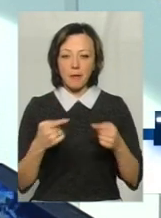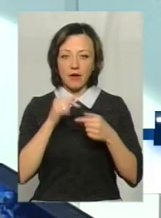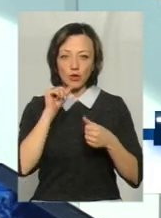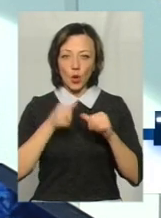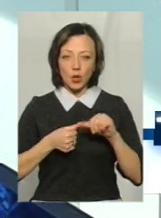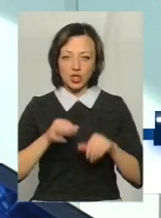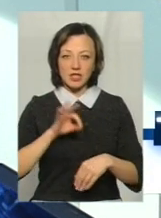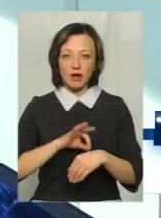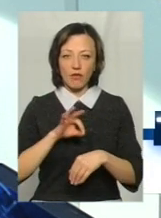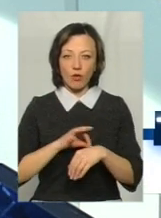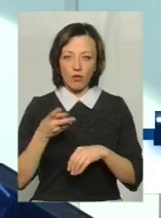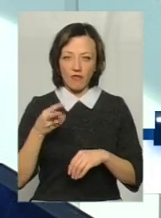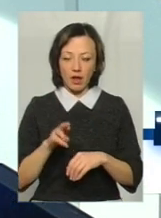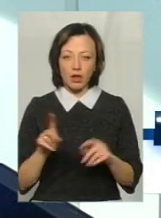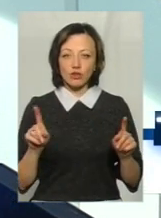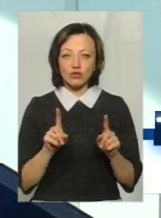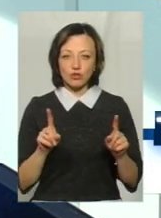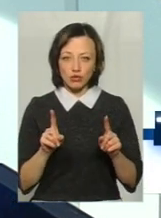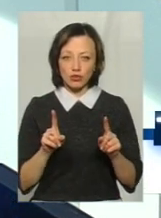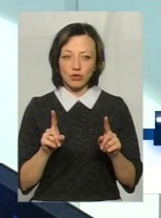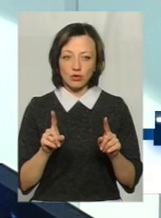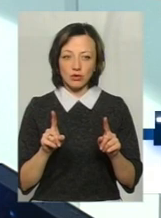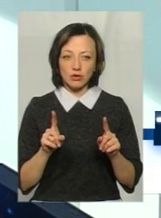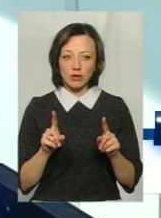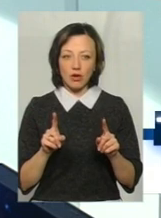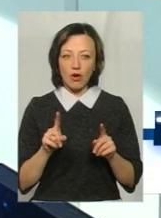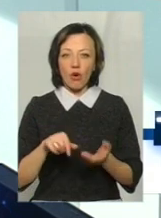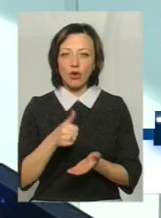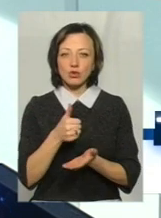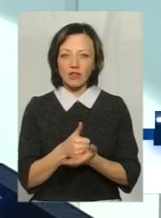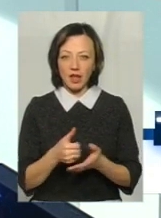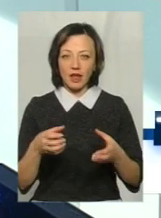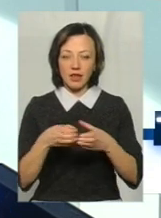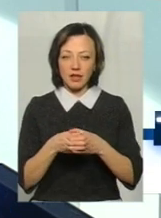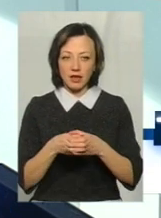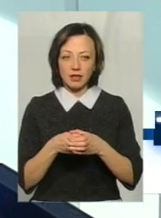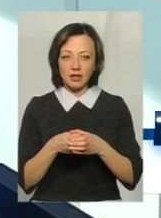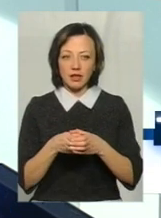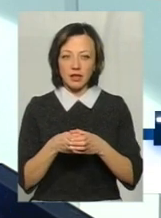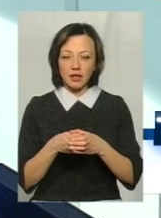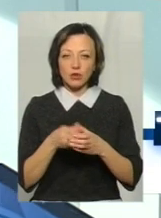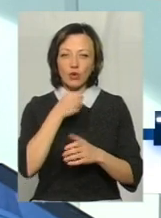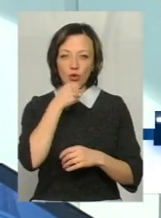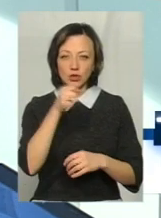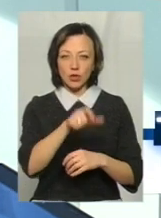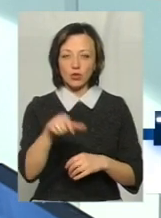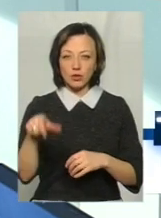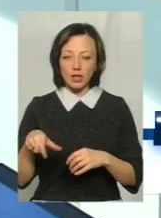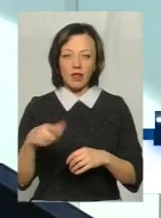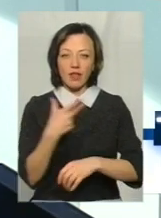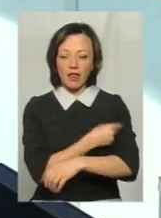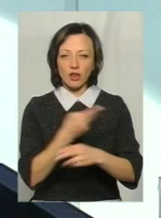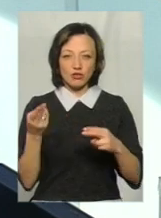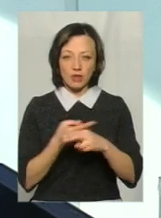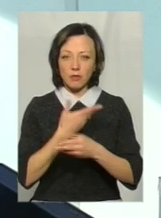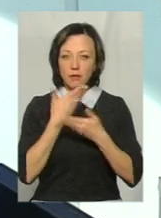хронічні захворювання, що само по собі говорить, що основний контингент в мішені дорослі люди не щеплені, це